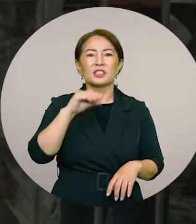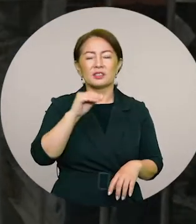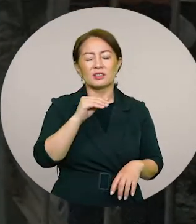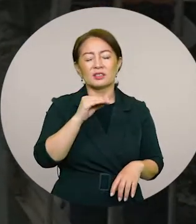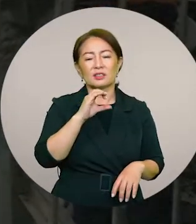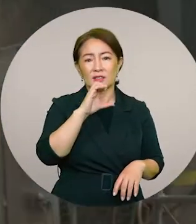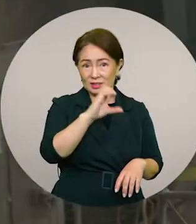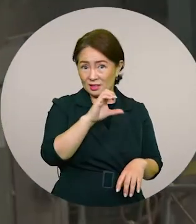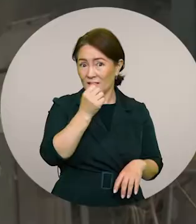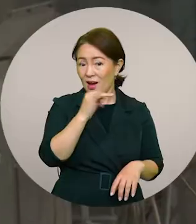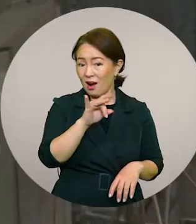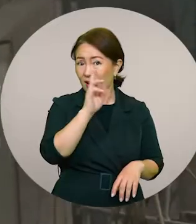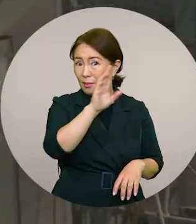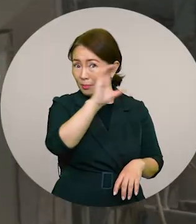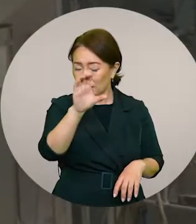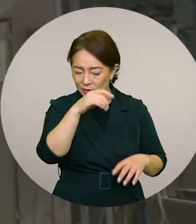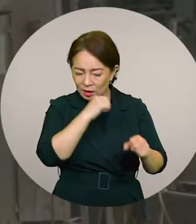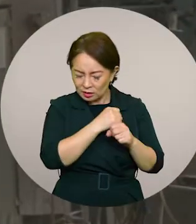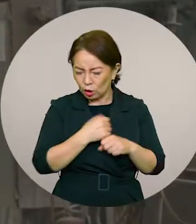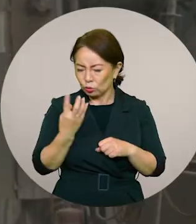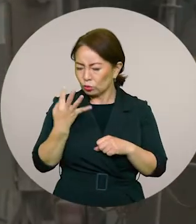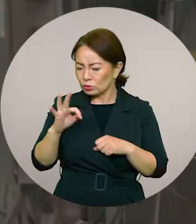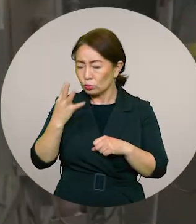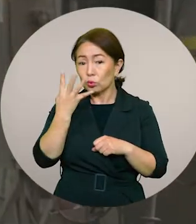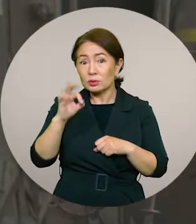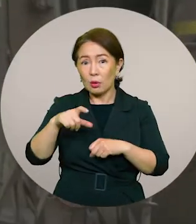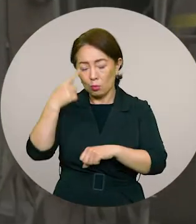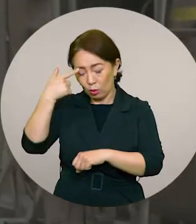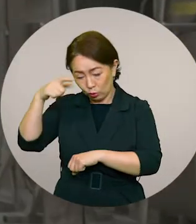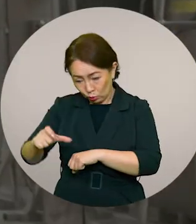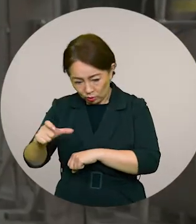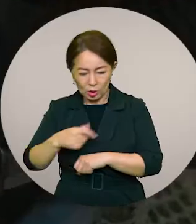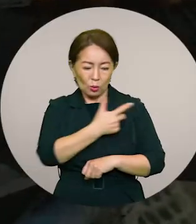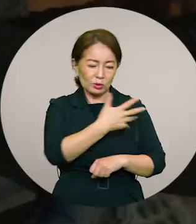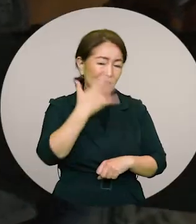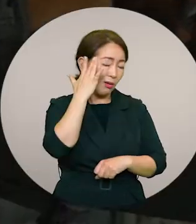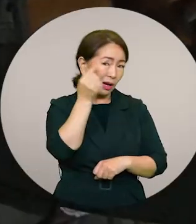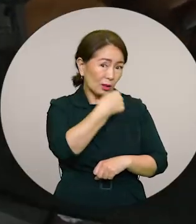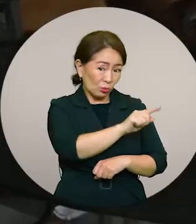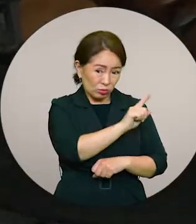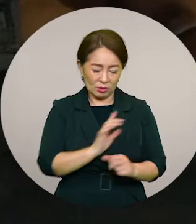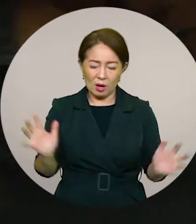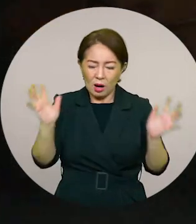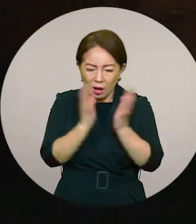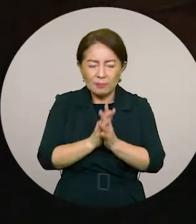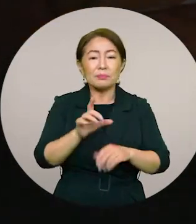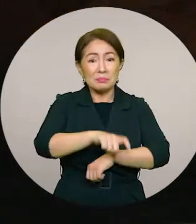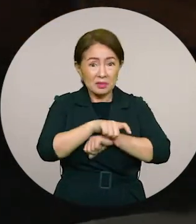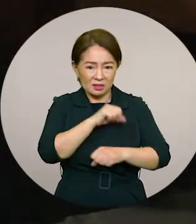энэ төсрүүл анх 450 орчим Монгол ажилчид 35 одоо гадны